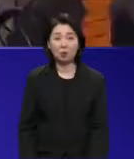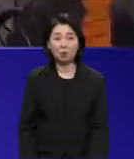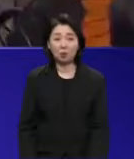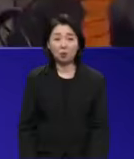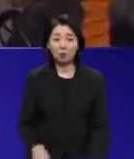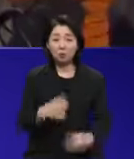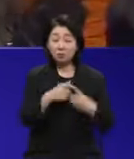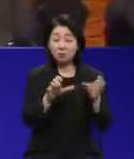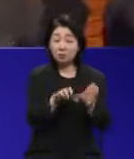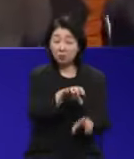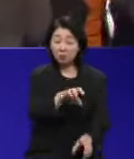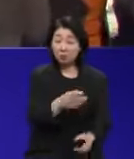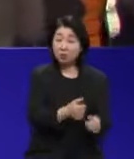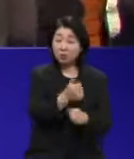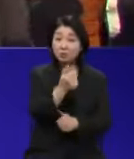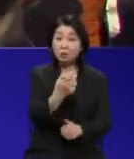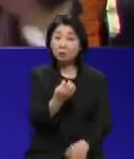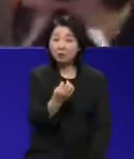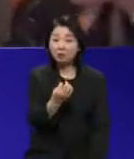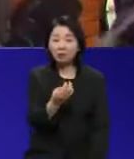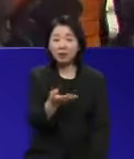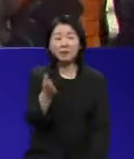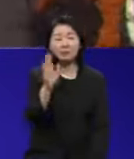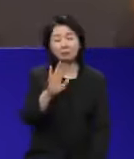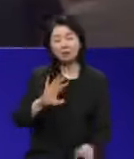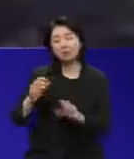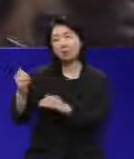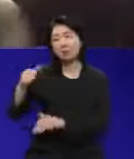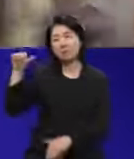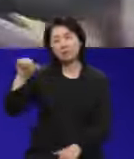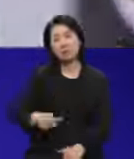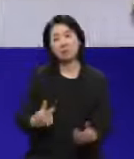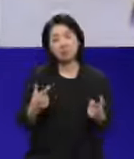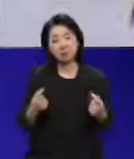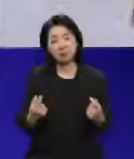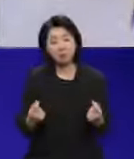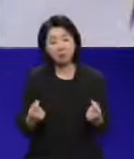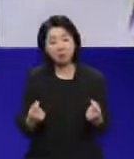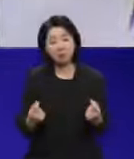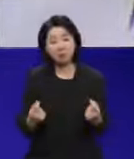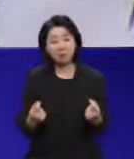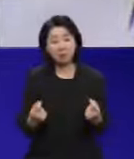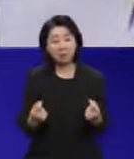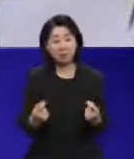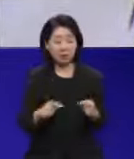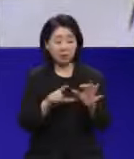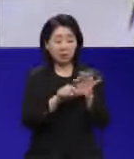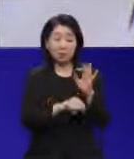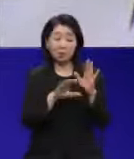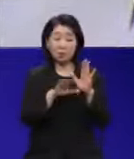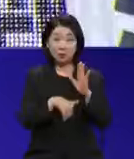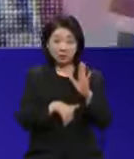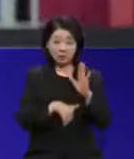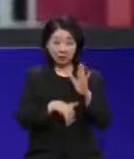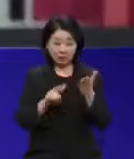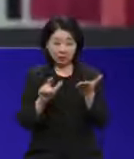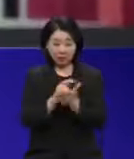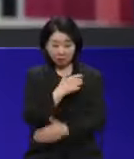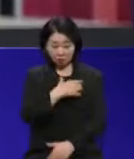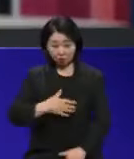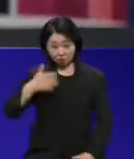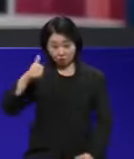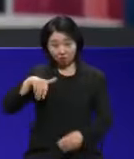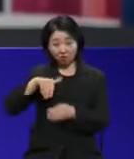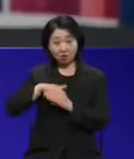이겼다 보다도 국민이 완전히 진거다이 선거는 지난 지난해 10월 달에 강서우 청장 선거가 기억 나잖아요